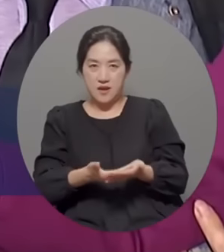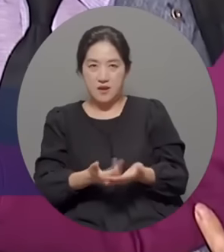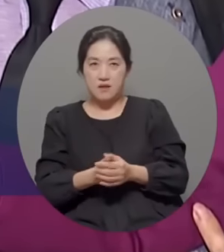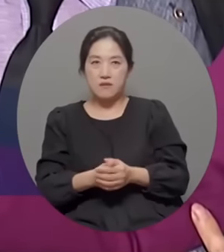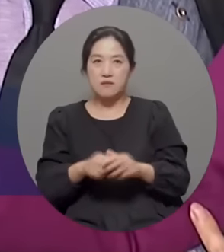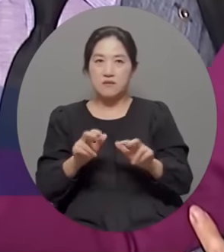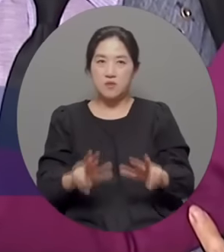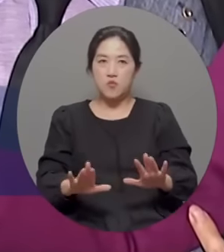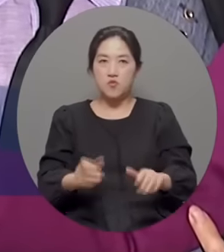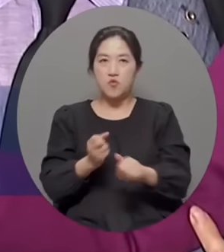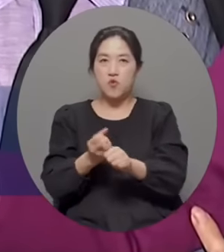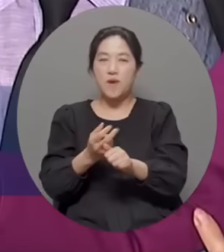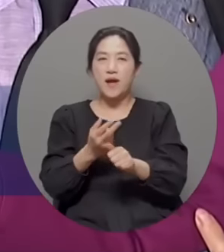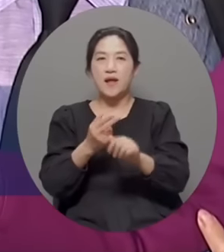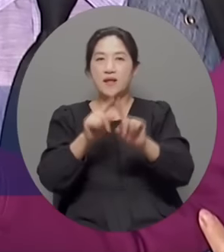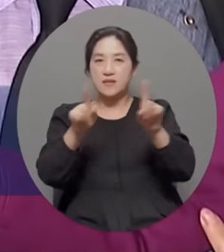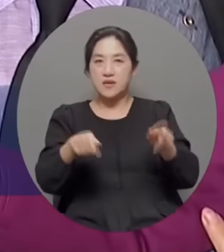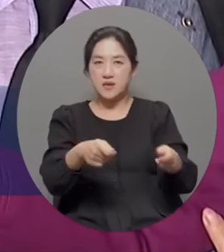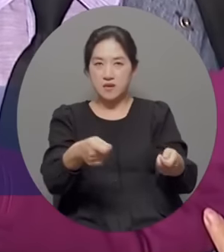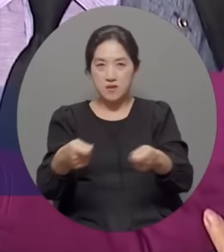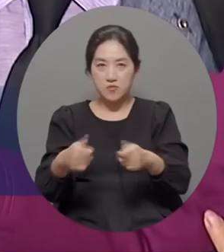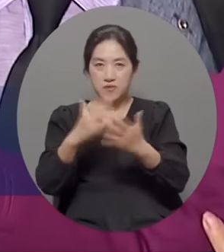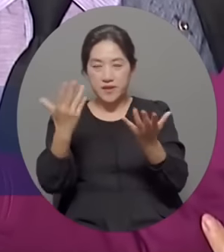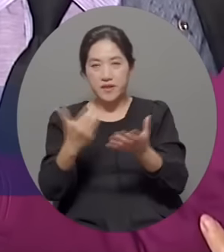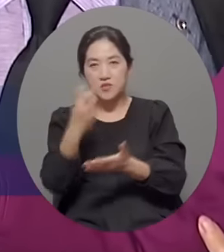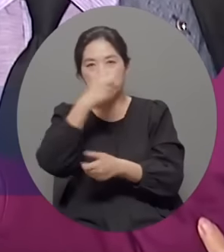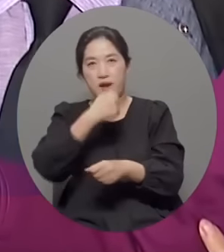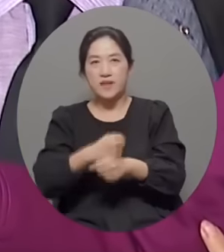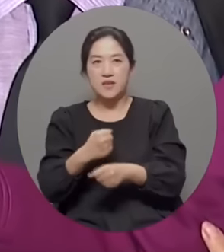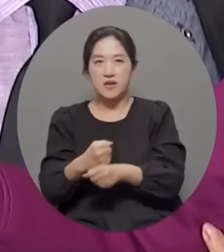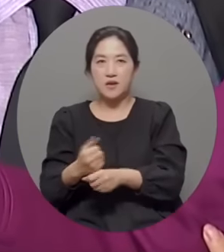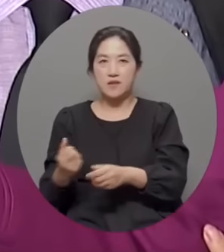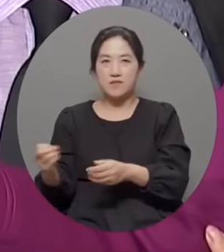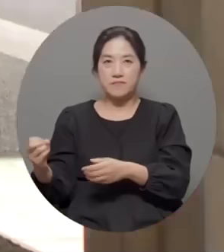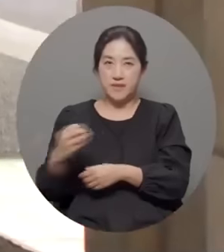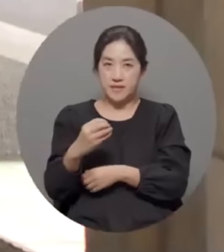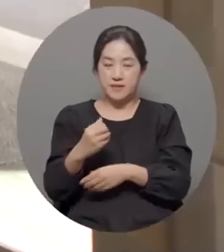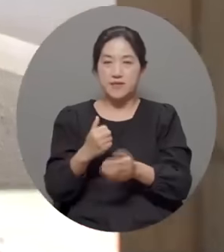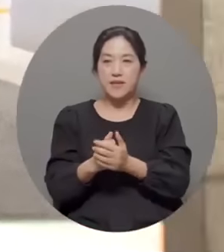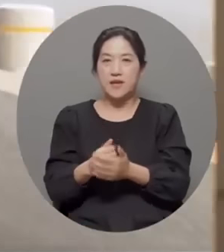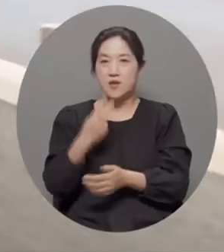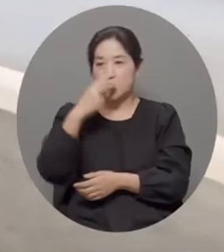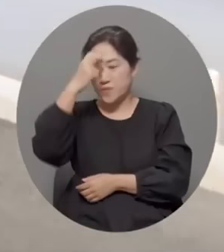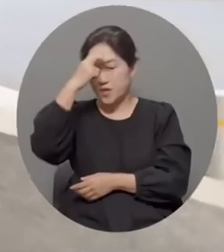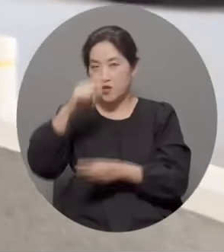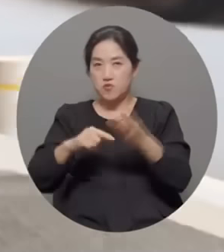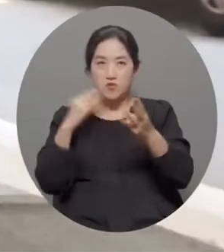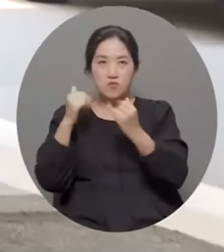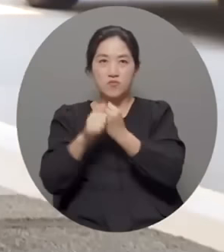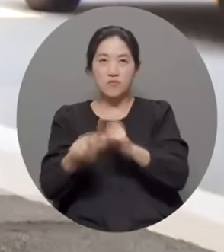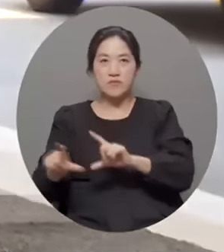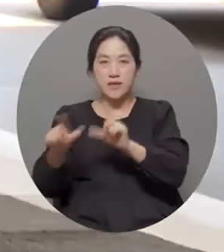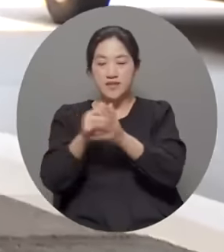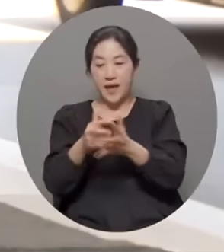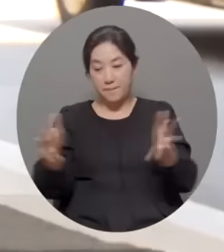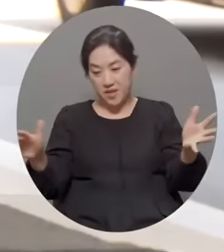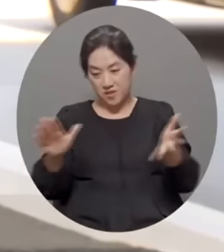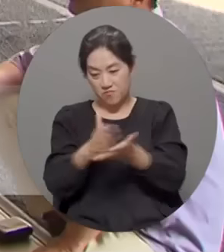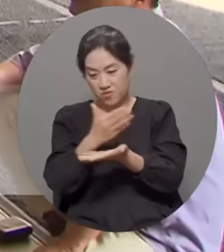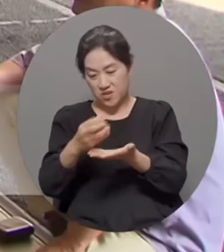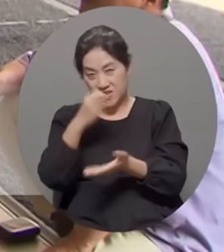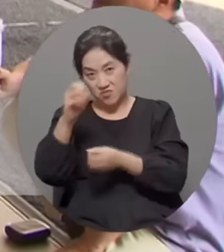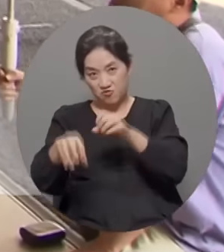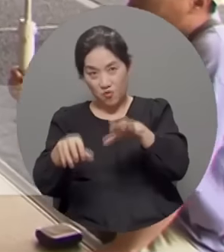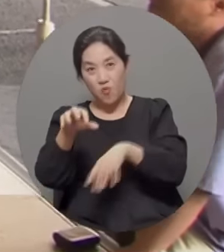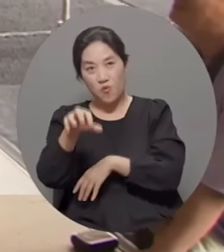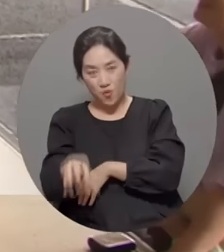그리고 이제 오늘 고발장 제출한 것도 오늘 같이 다 조사를 하자. 검찰은 윤 대통령 부부가 살던 아파트 분리수거장에서 김 여사가